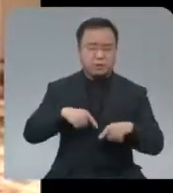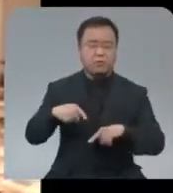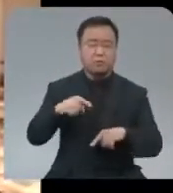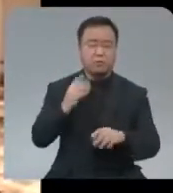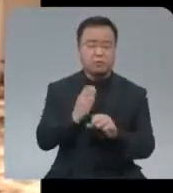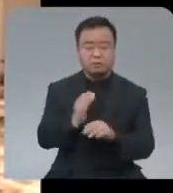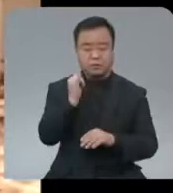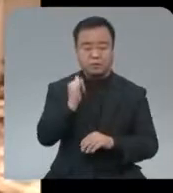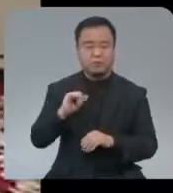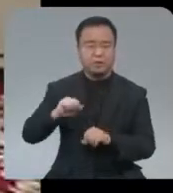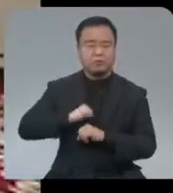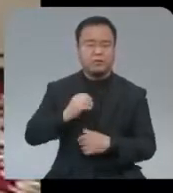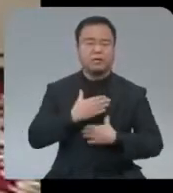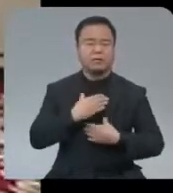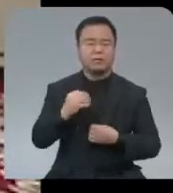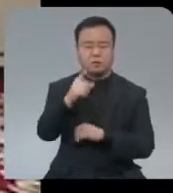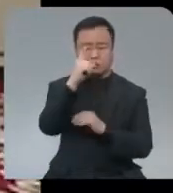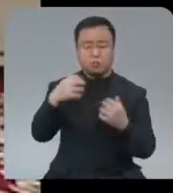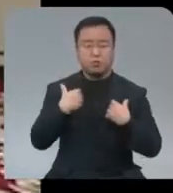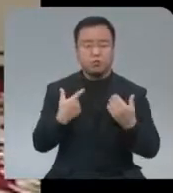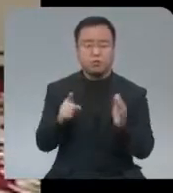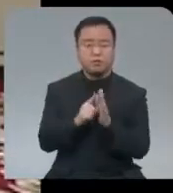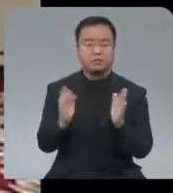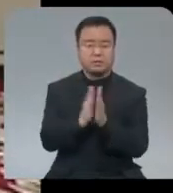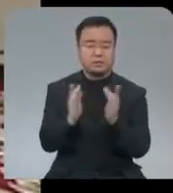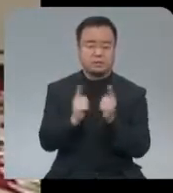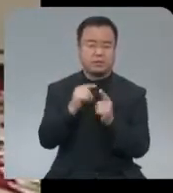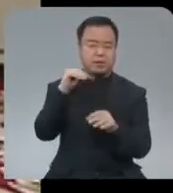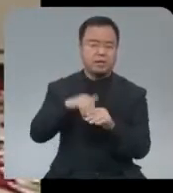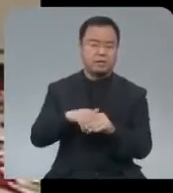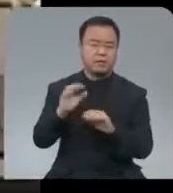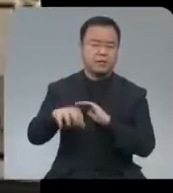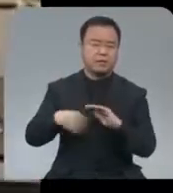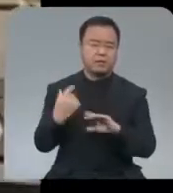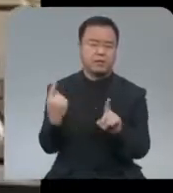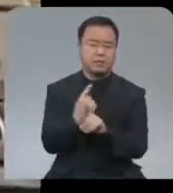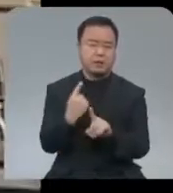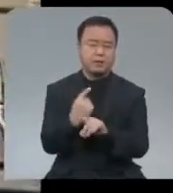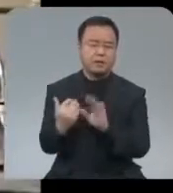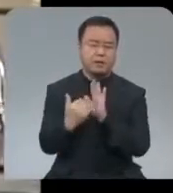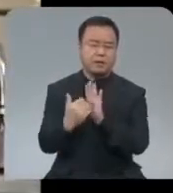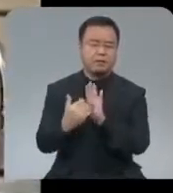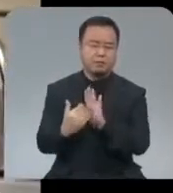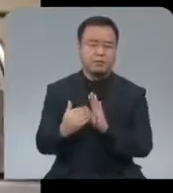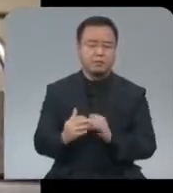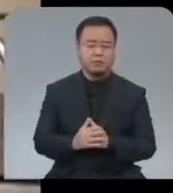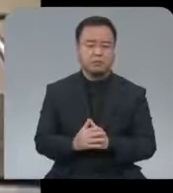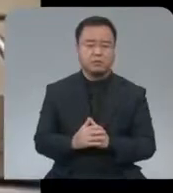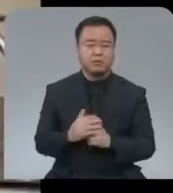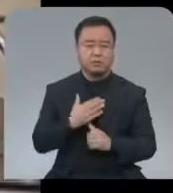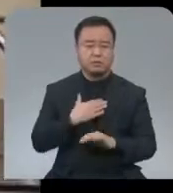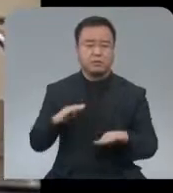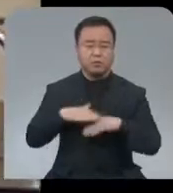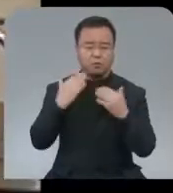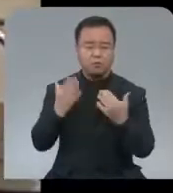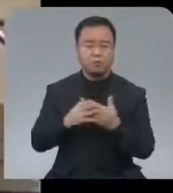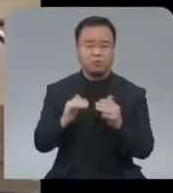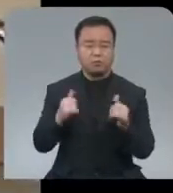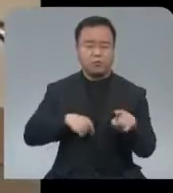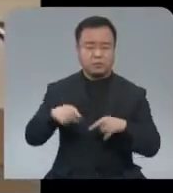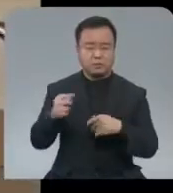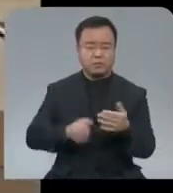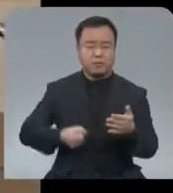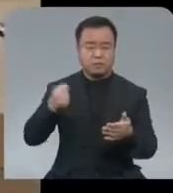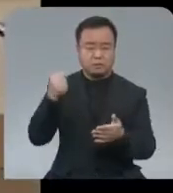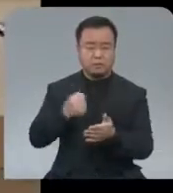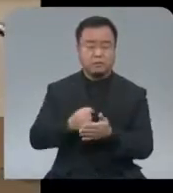除宵禁等柔和政策，在其执掌政权期间，得益于低美元汇率、低油价、低利率的所